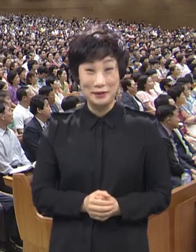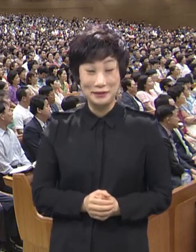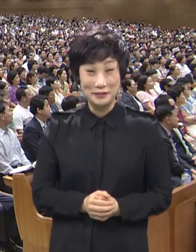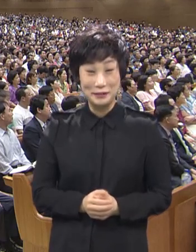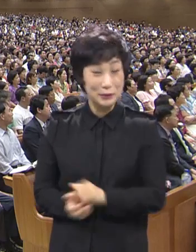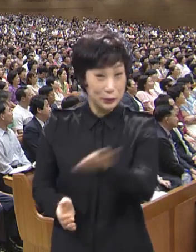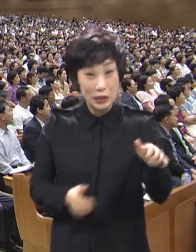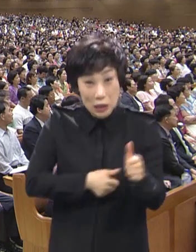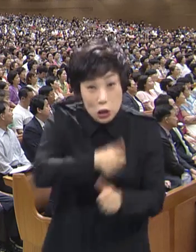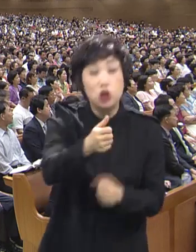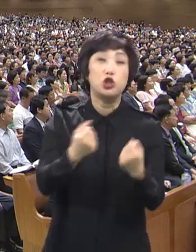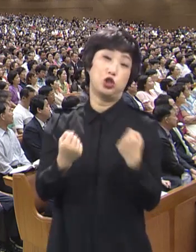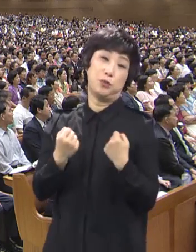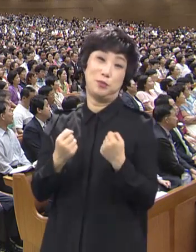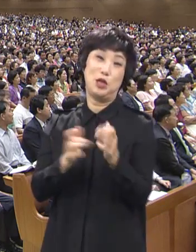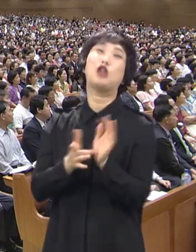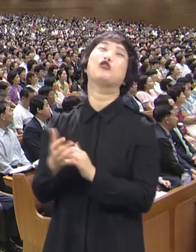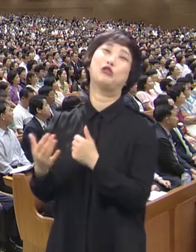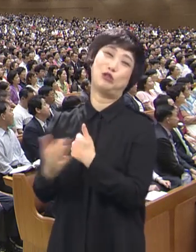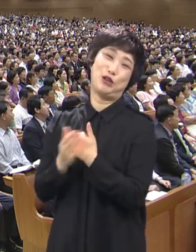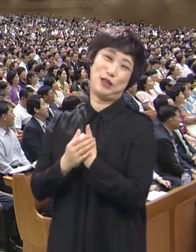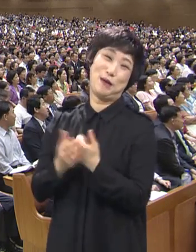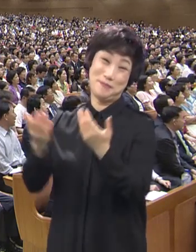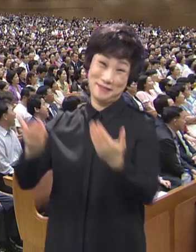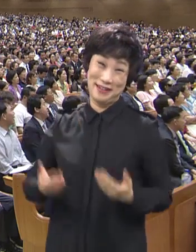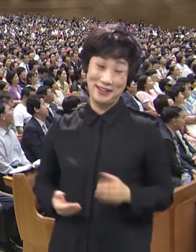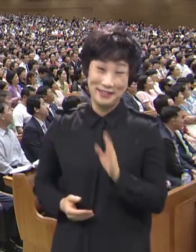우린 이기는 능력을 예수로 주었으니